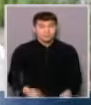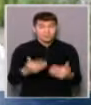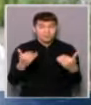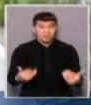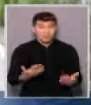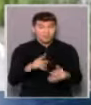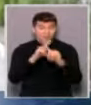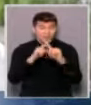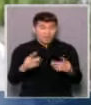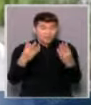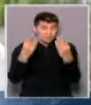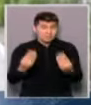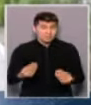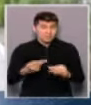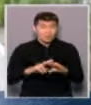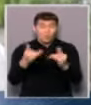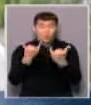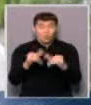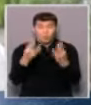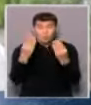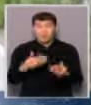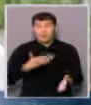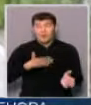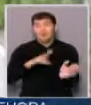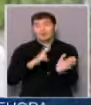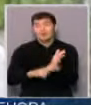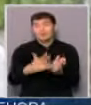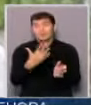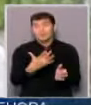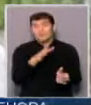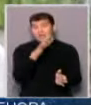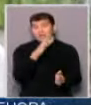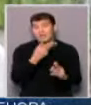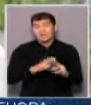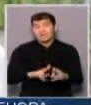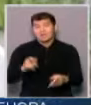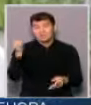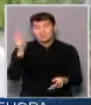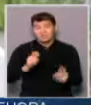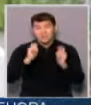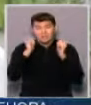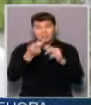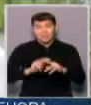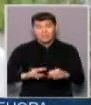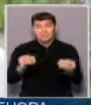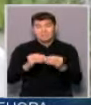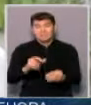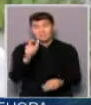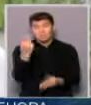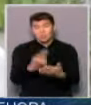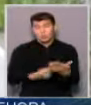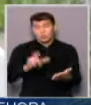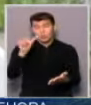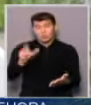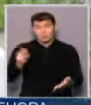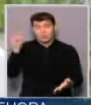Сегодня для меня особенный день. На этом мероприятии в честь моего 85-летия собрались 10 художников. Я искренне им благодарен.